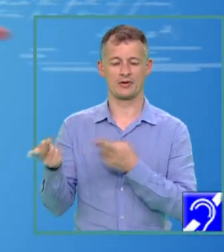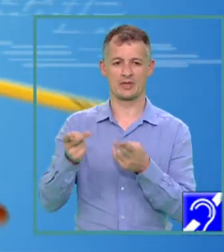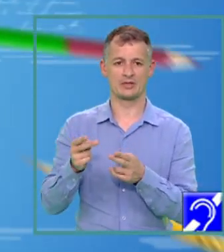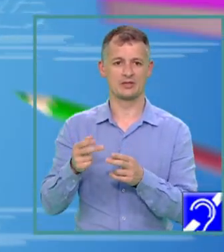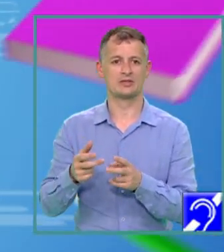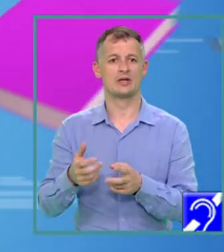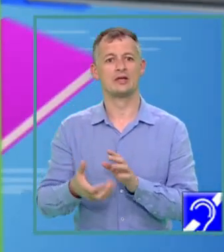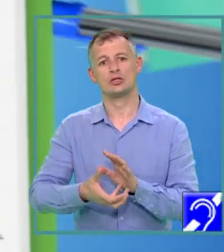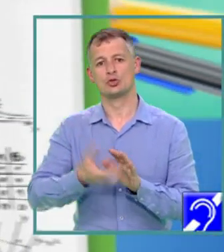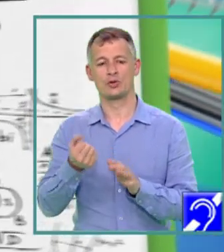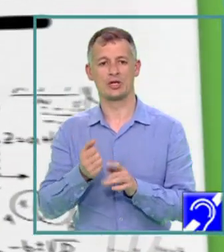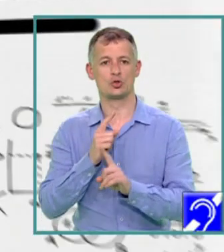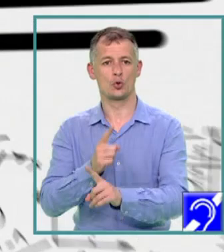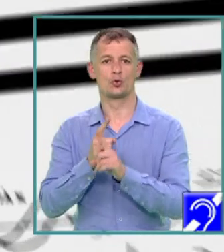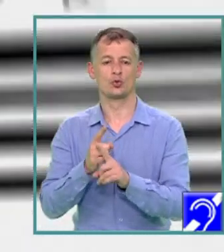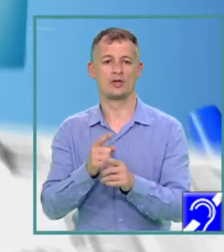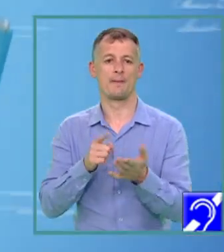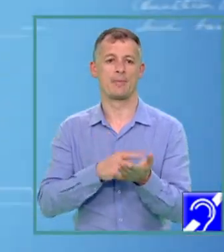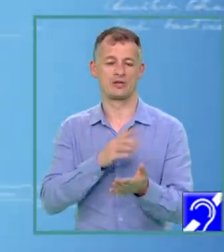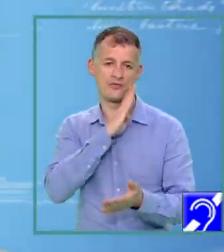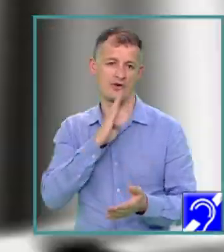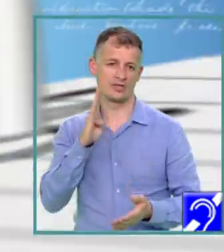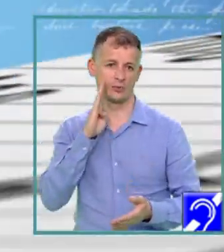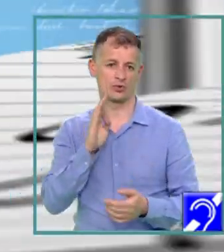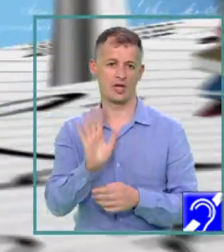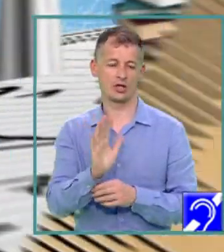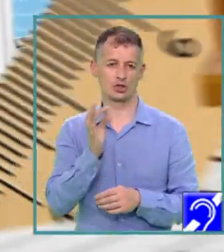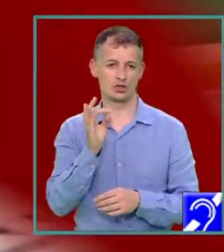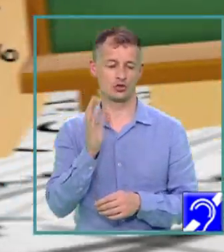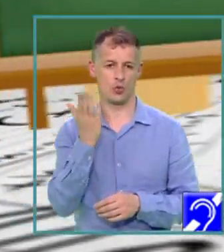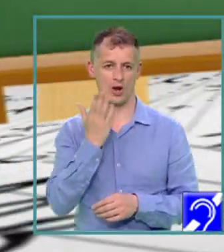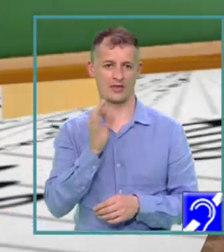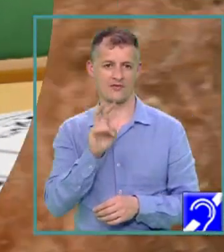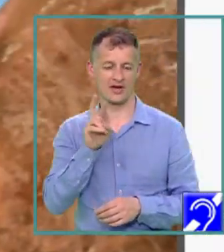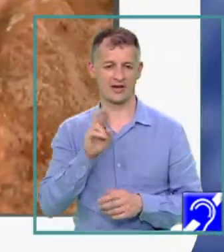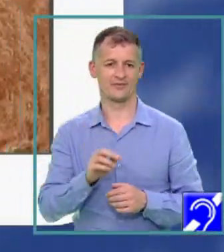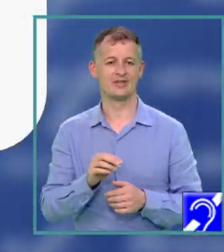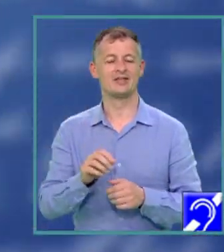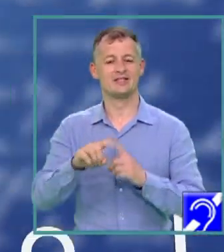suporturile de curs de pe pagina de Facebook Teleșcoala TVR. Zi reușită să aveți!